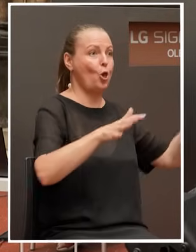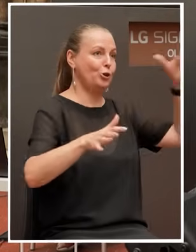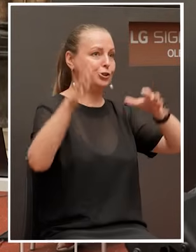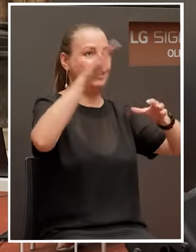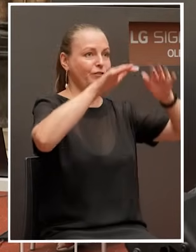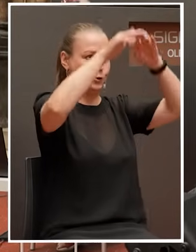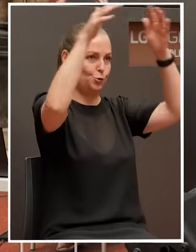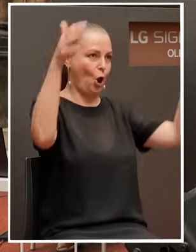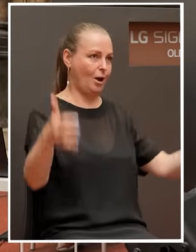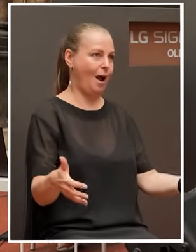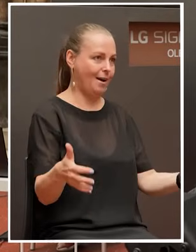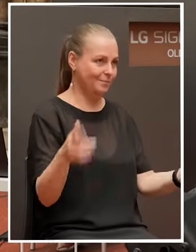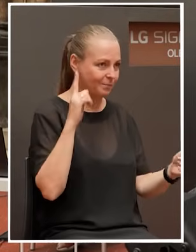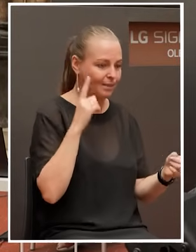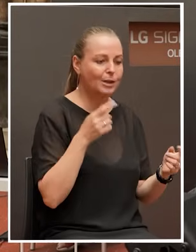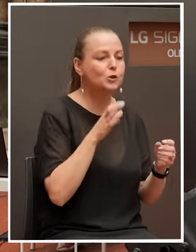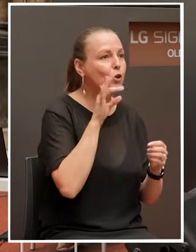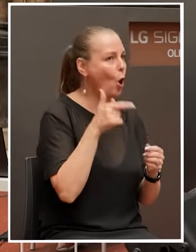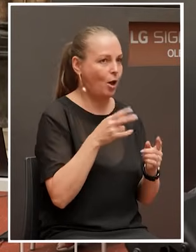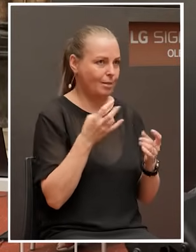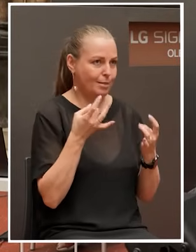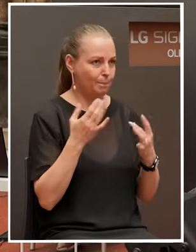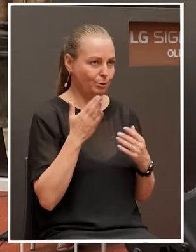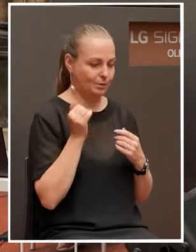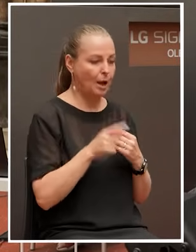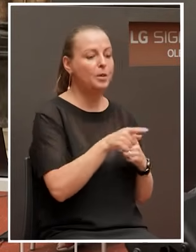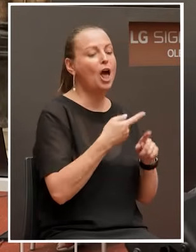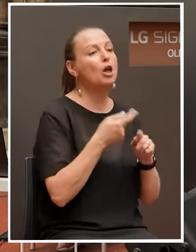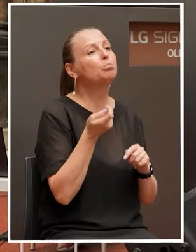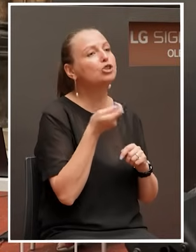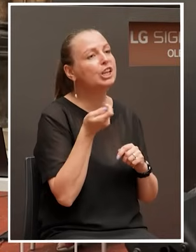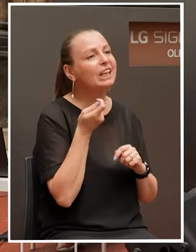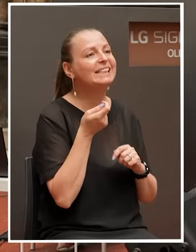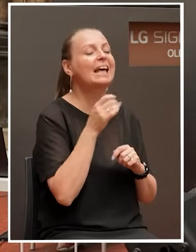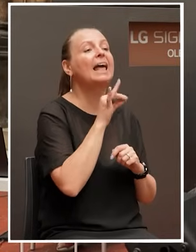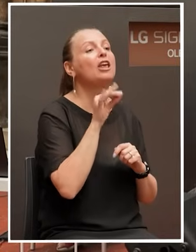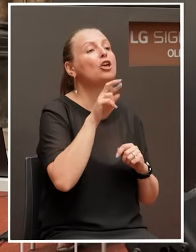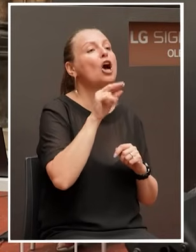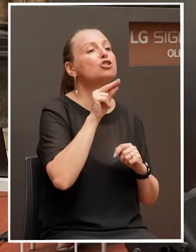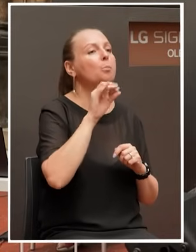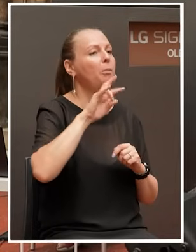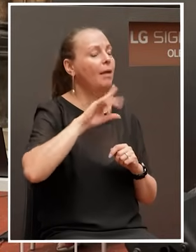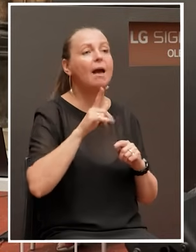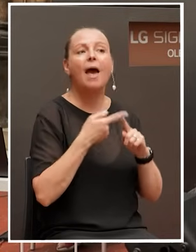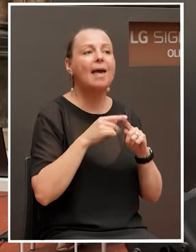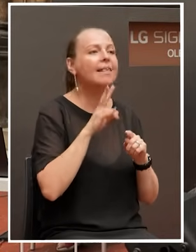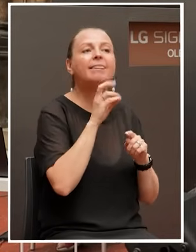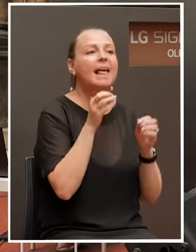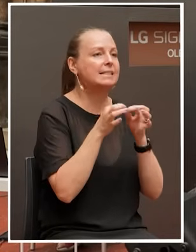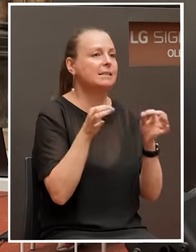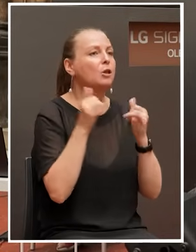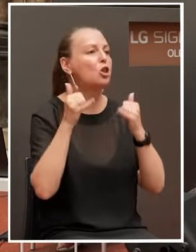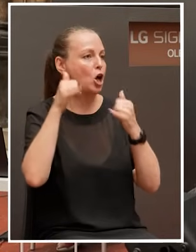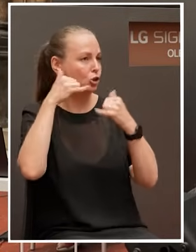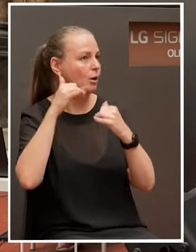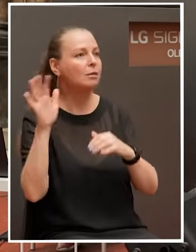стога. Это пшеница или ячмень. Это не сено для скотины. Это